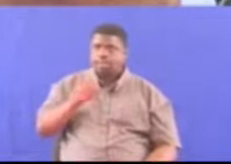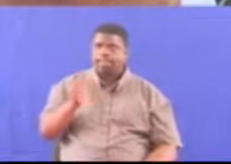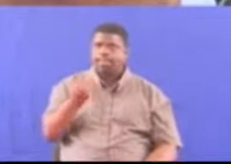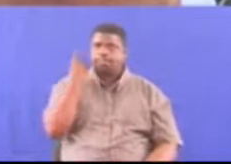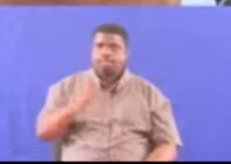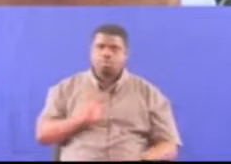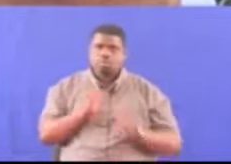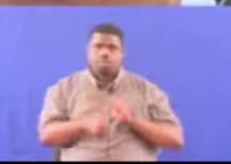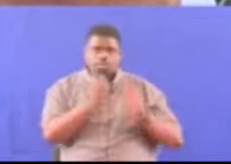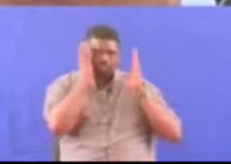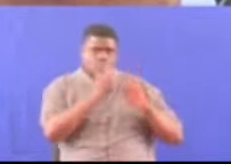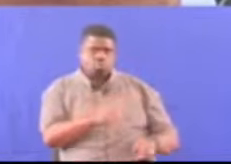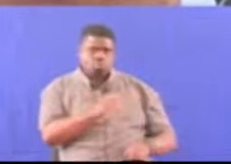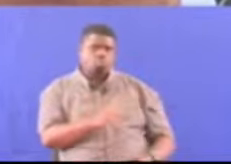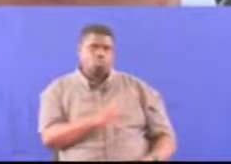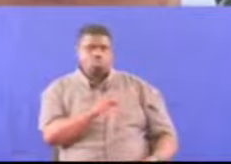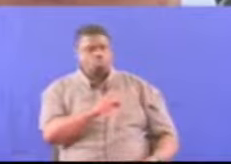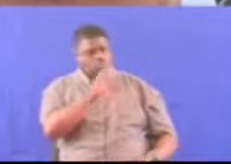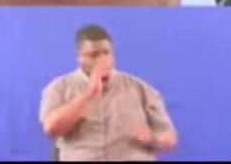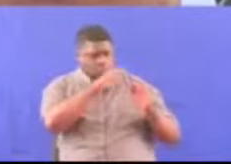niaba ya mkuu wa mkoa wa Mbeya.